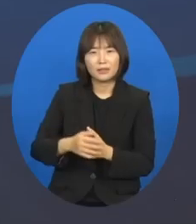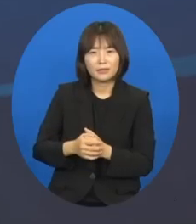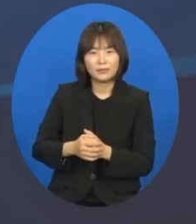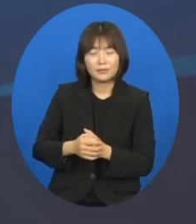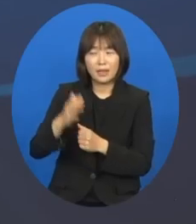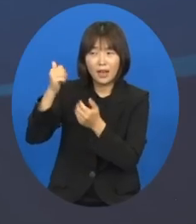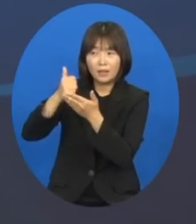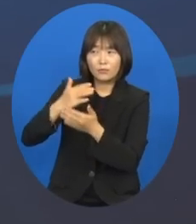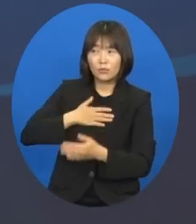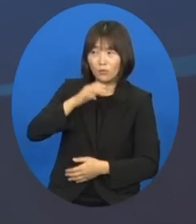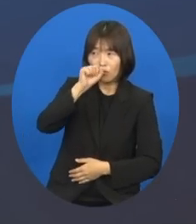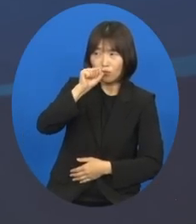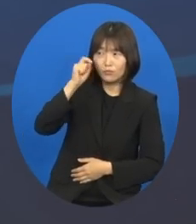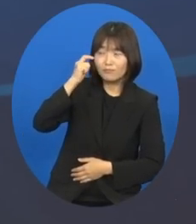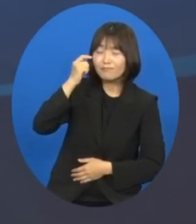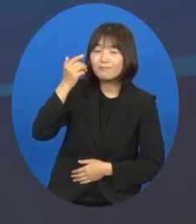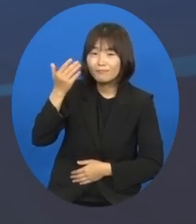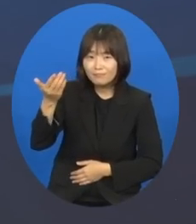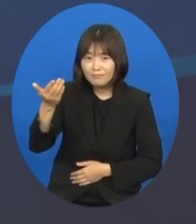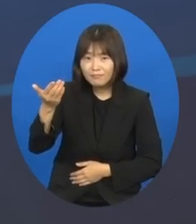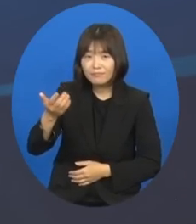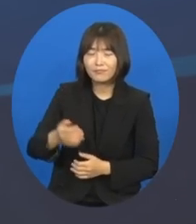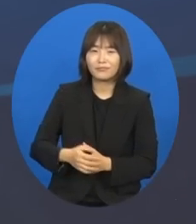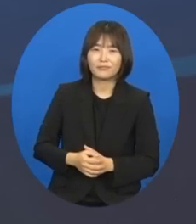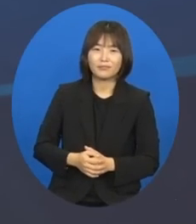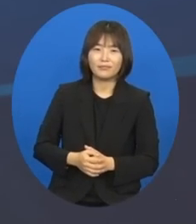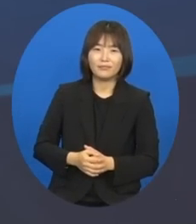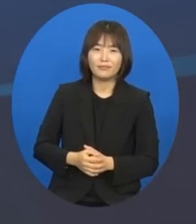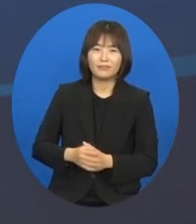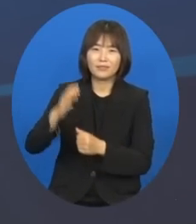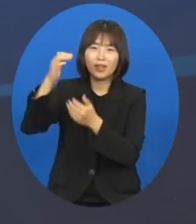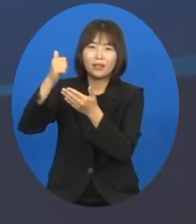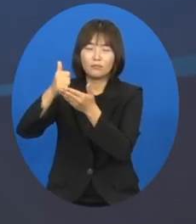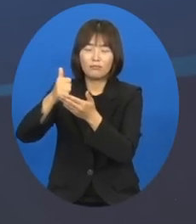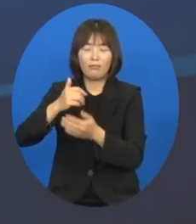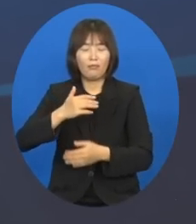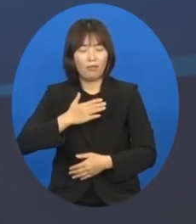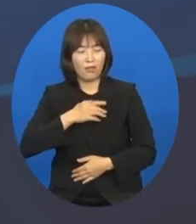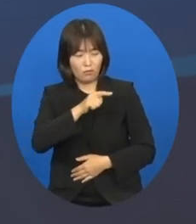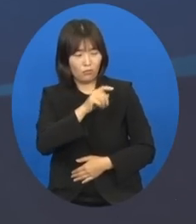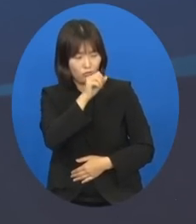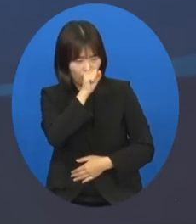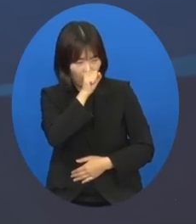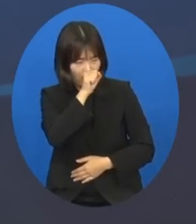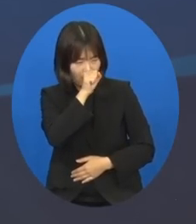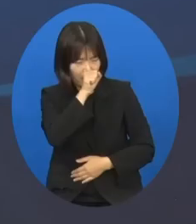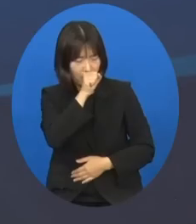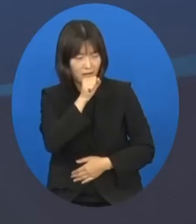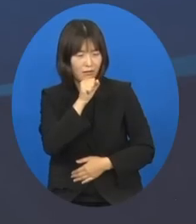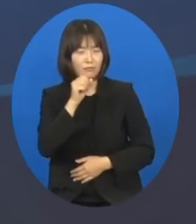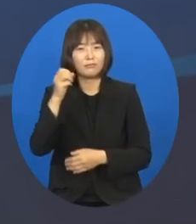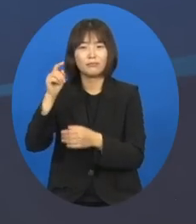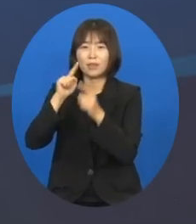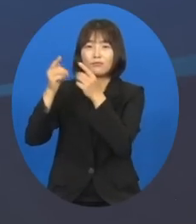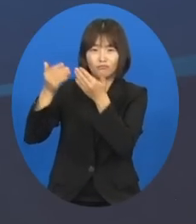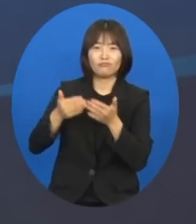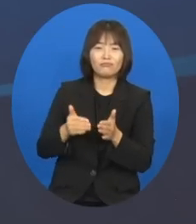좋으세요 이렇게 물어보니까 하나님이 나는 네가 좋아 그러시더라고요